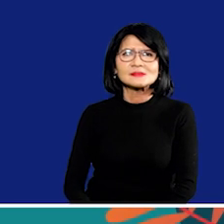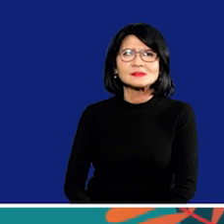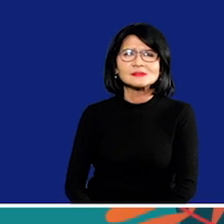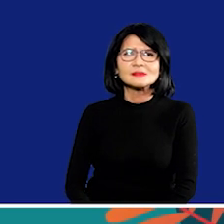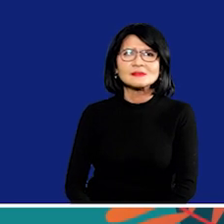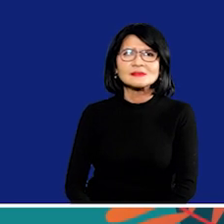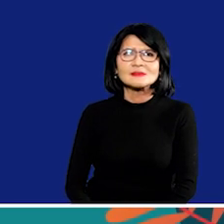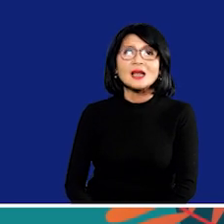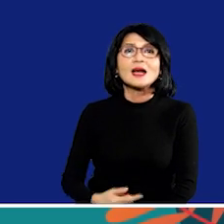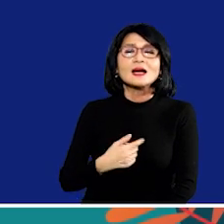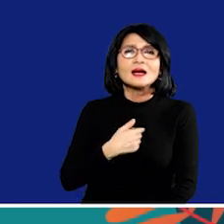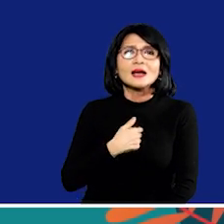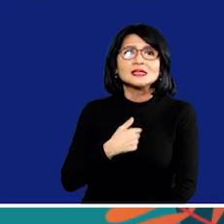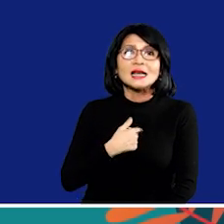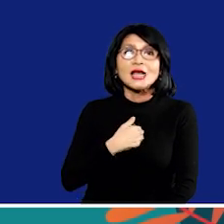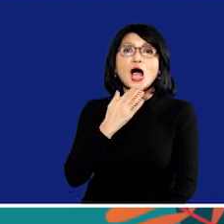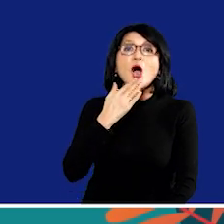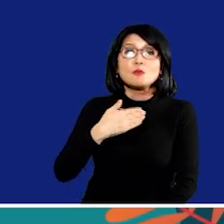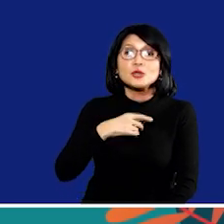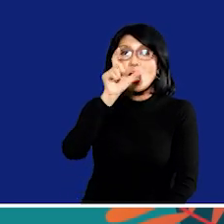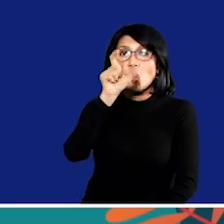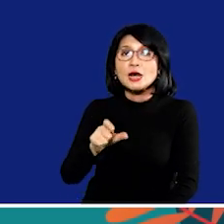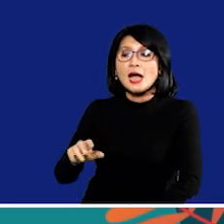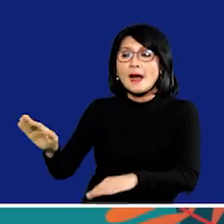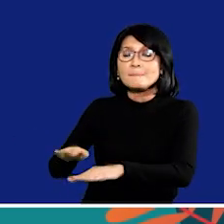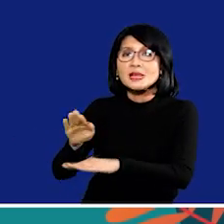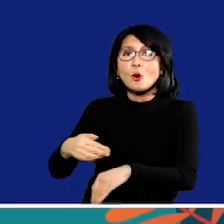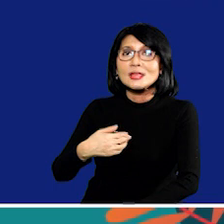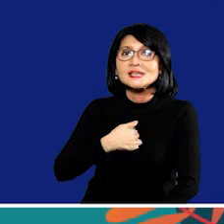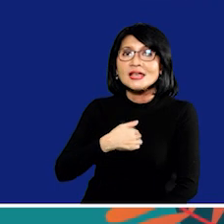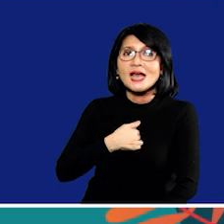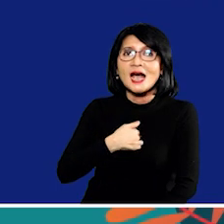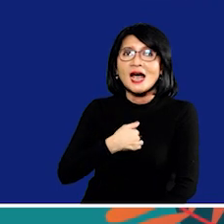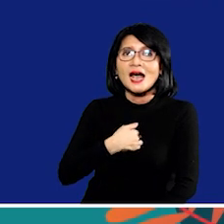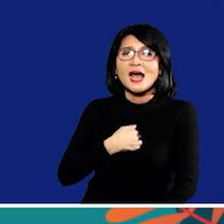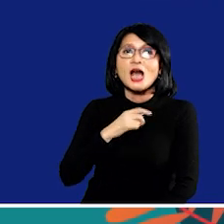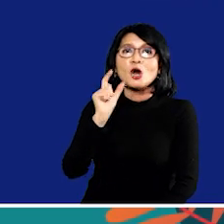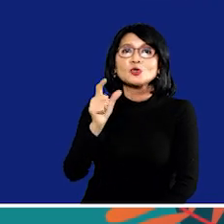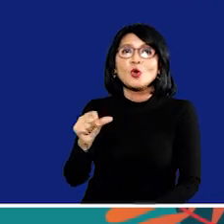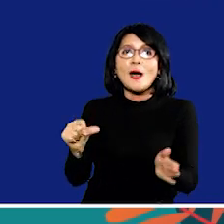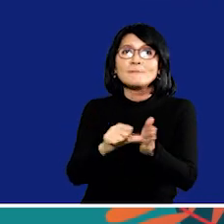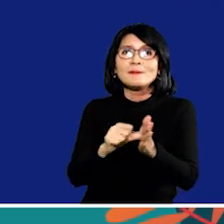memiliki kakak pengasuh untuk memberikan media handphone